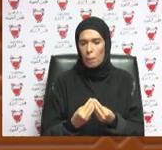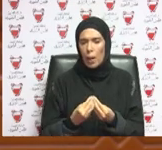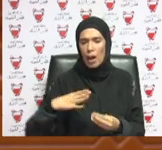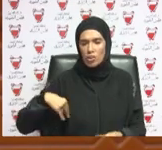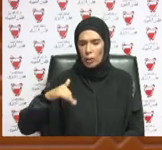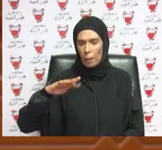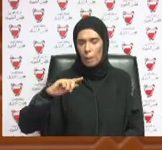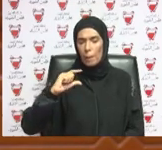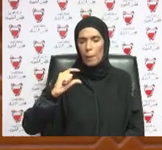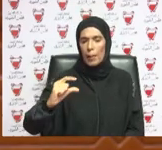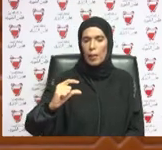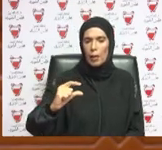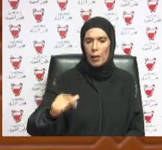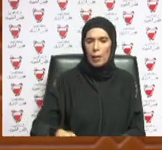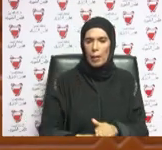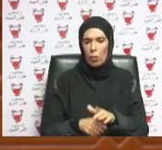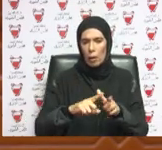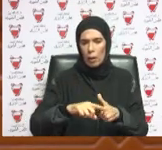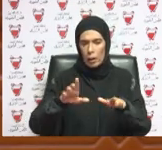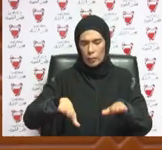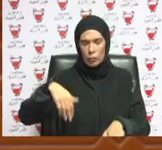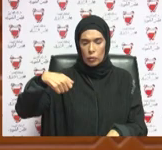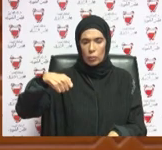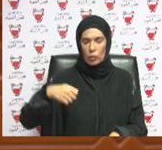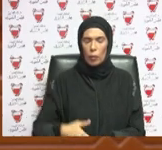آل خليفة رئيس نائب مجلس الوزراء.